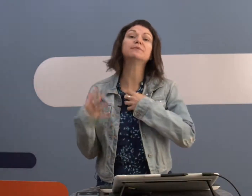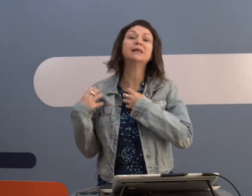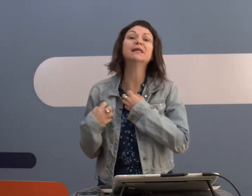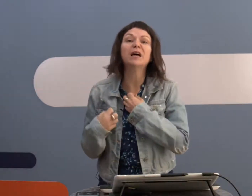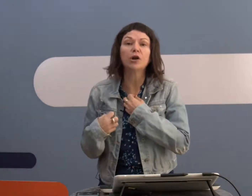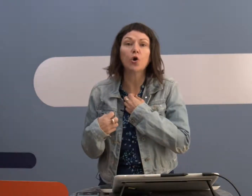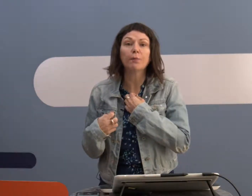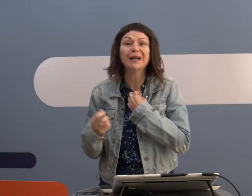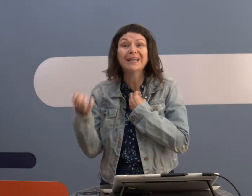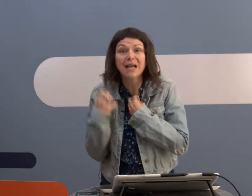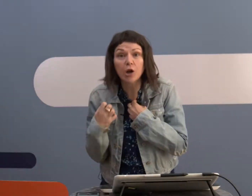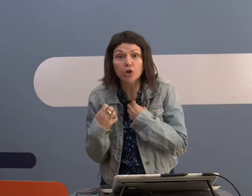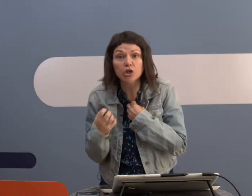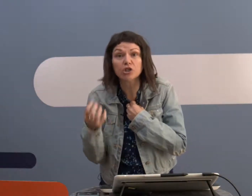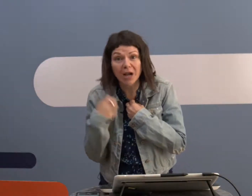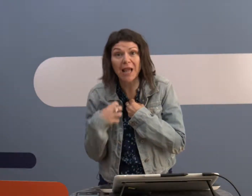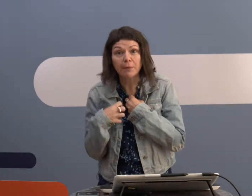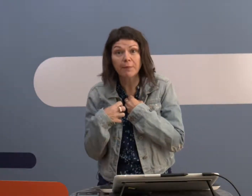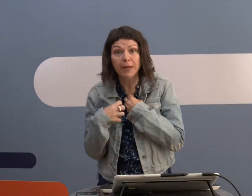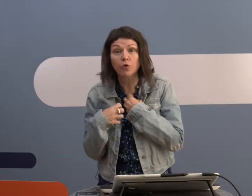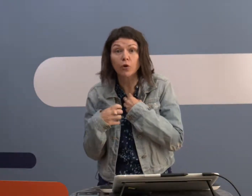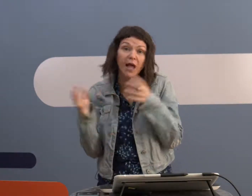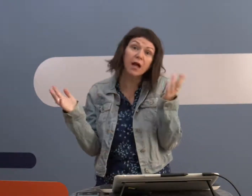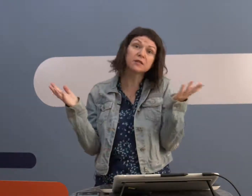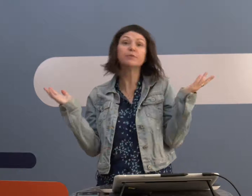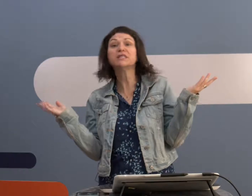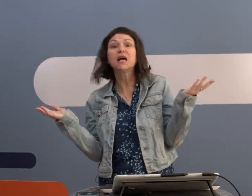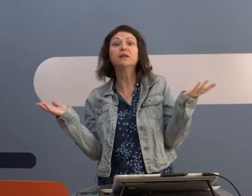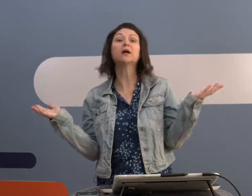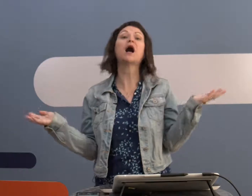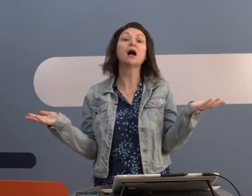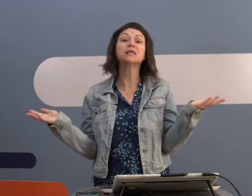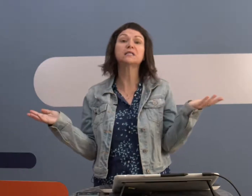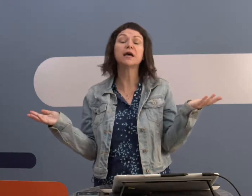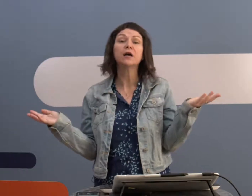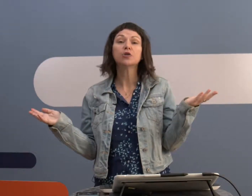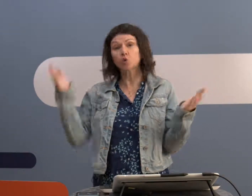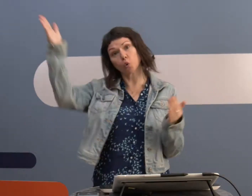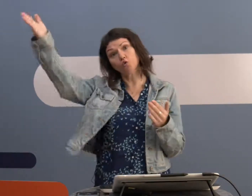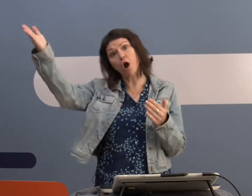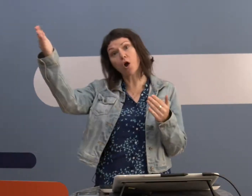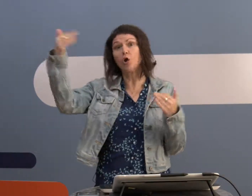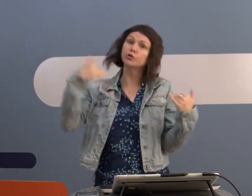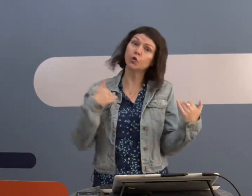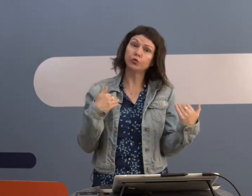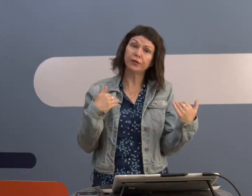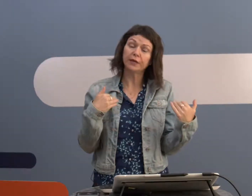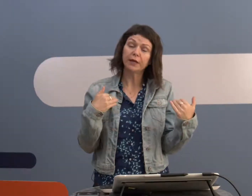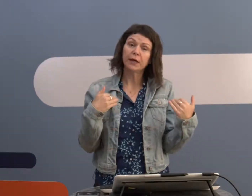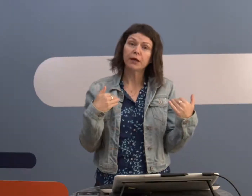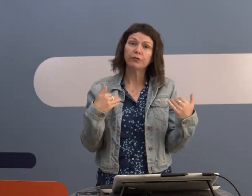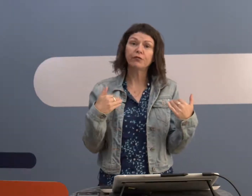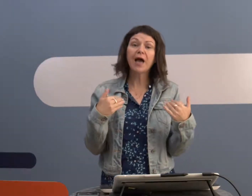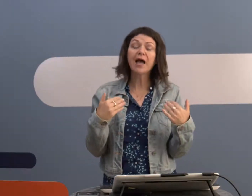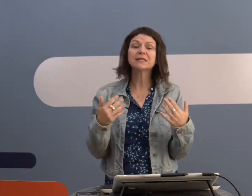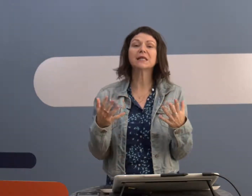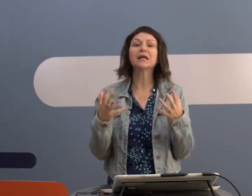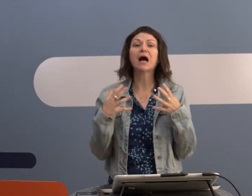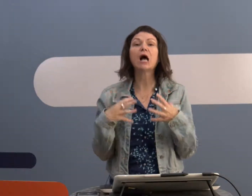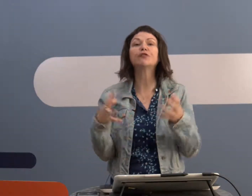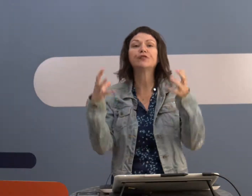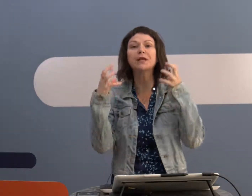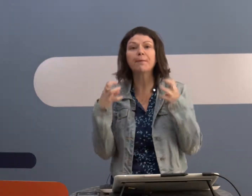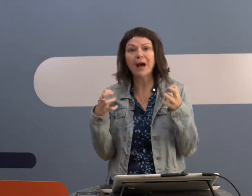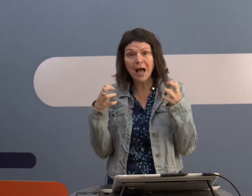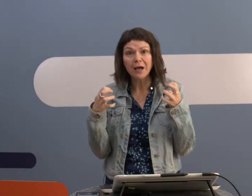מרגיש שזה מגיע לו, מגיע לו שישלל ממנו. כן, זה בסדר, ככה זה, זכותו, לא זכותי. וזה